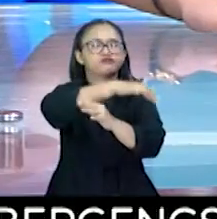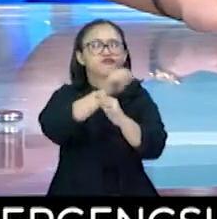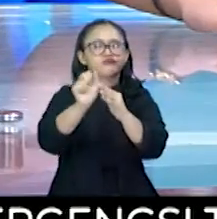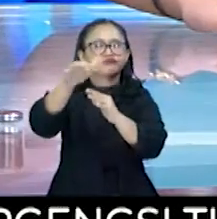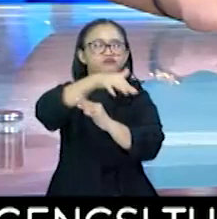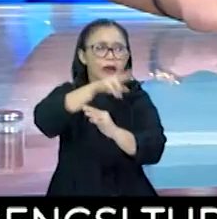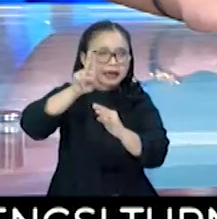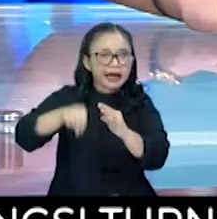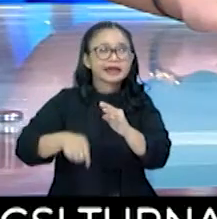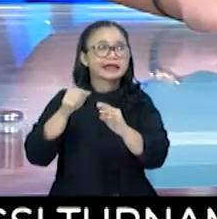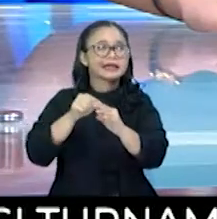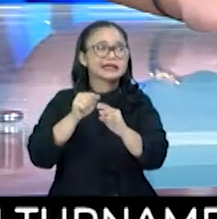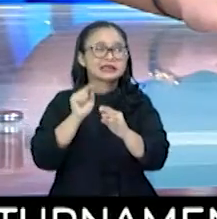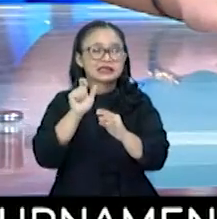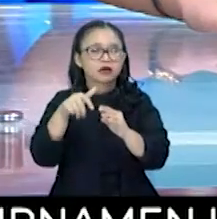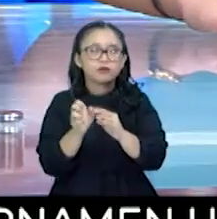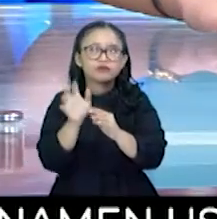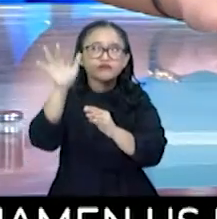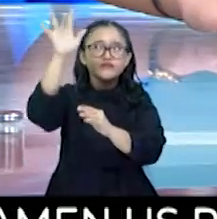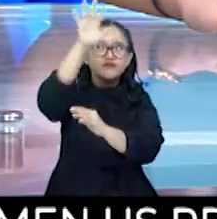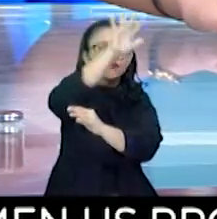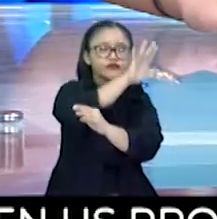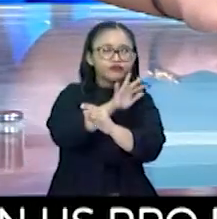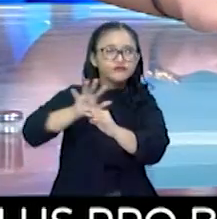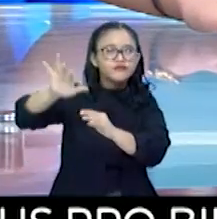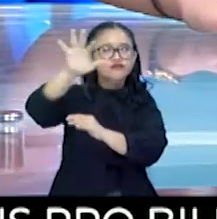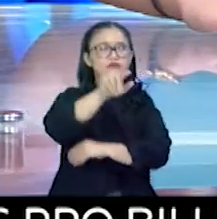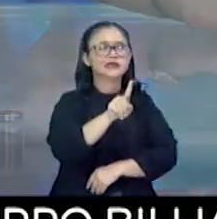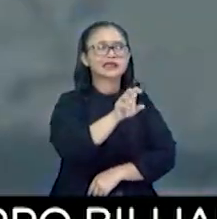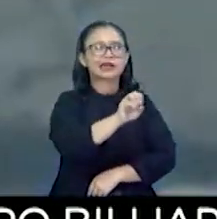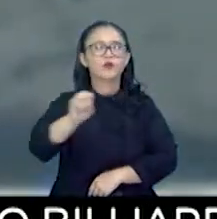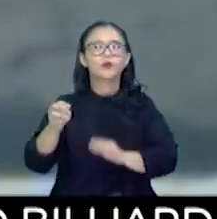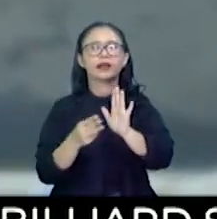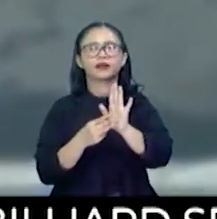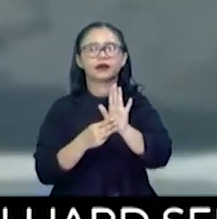material erupsi dengan kolom abu vulkanik setinggi 1000 meter di atas puncak.